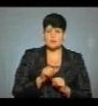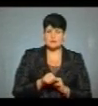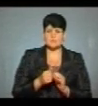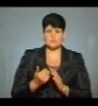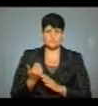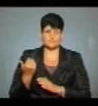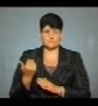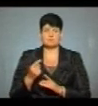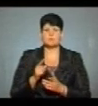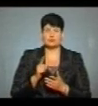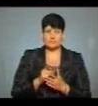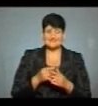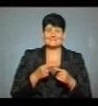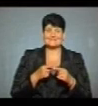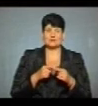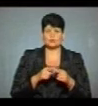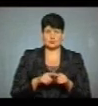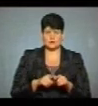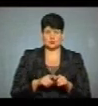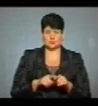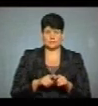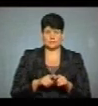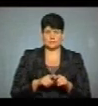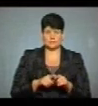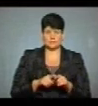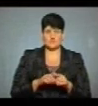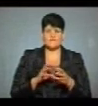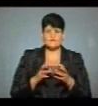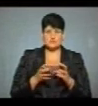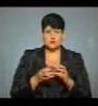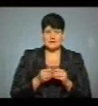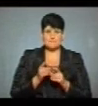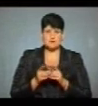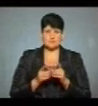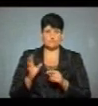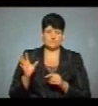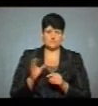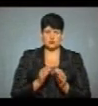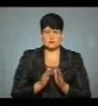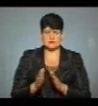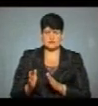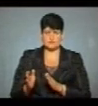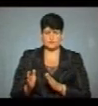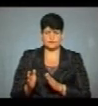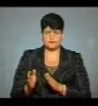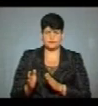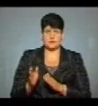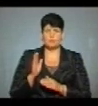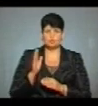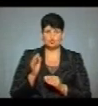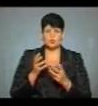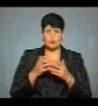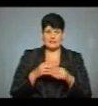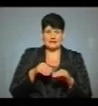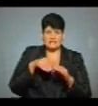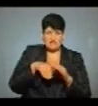Ми змушені будемо технологічно в результаті перебудувати всю систему таким чином. Тобто буде обладнання в